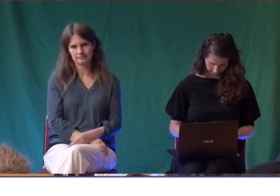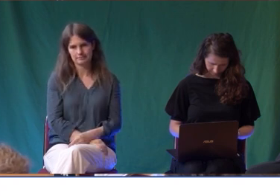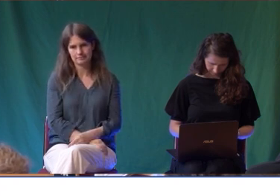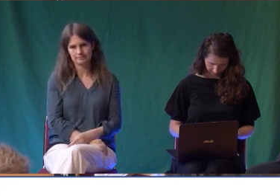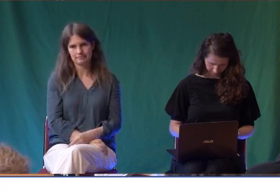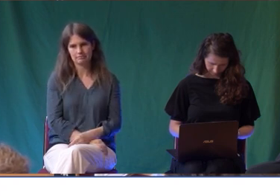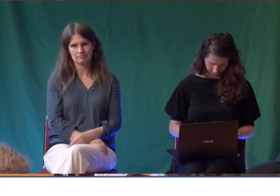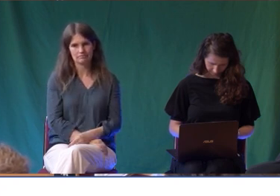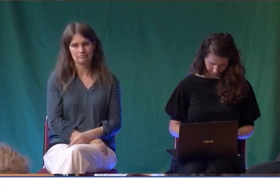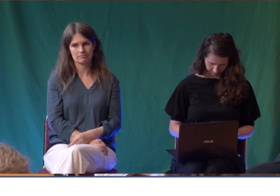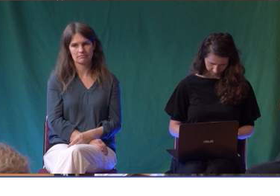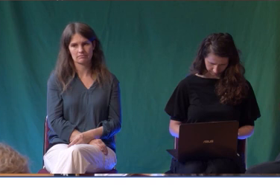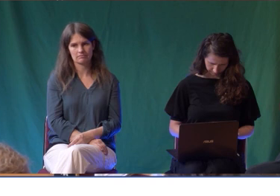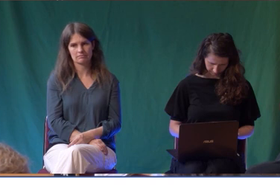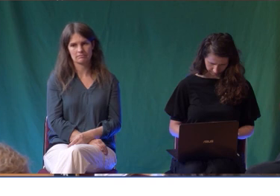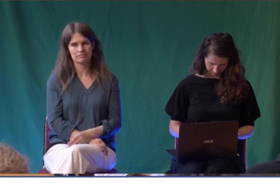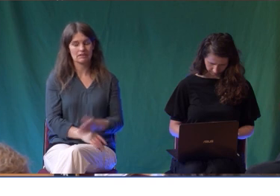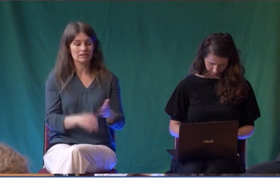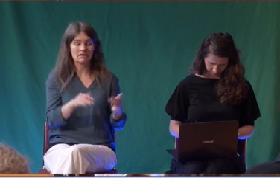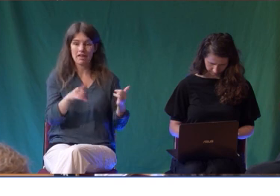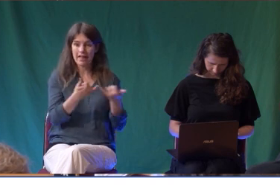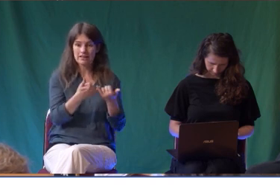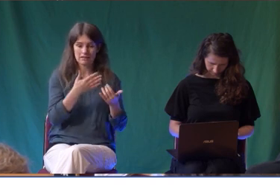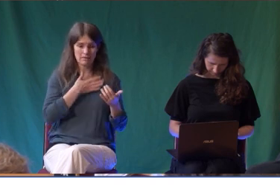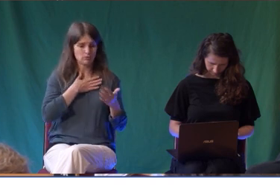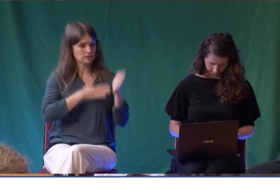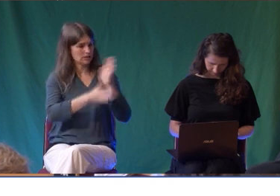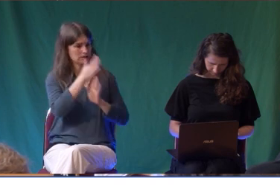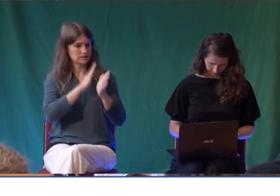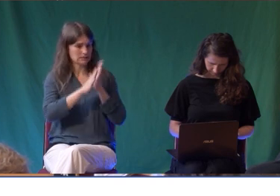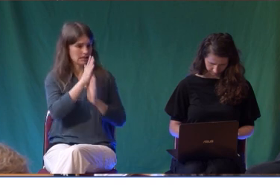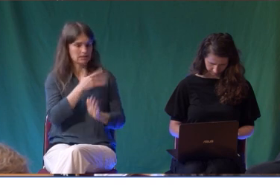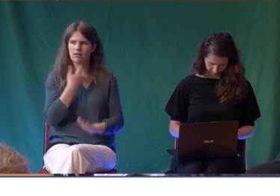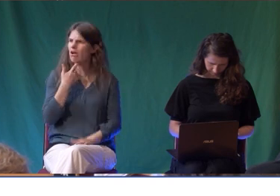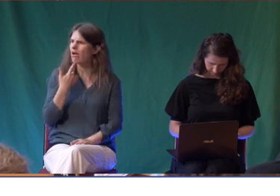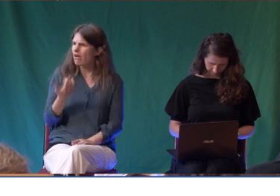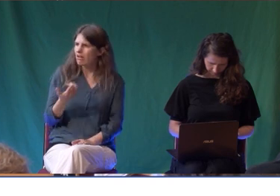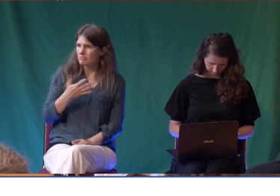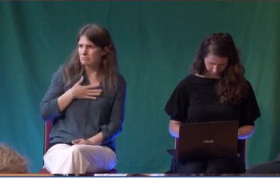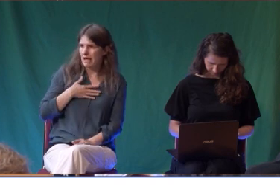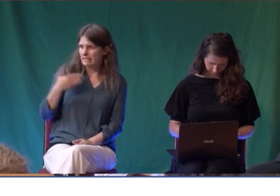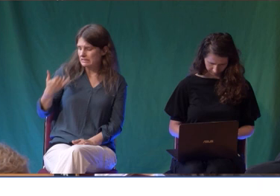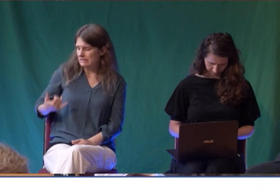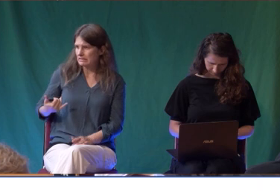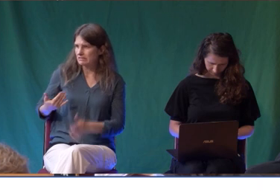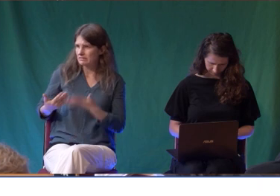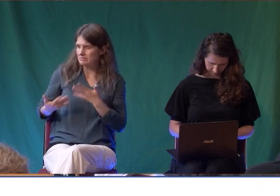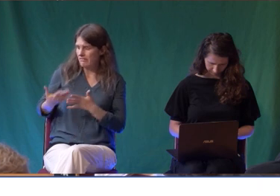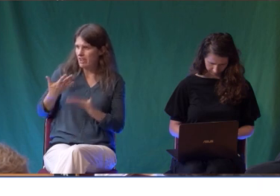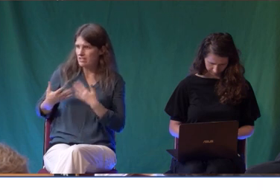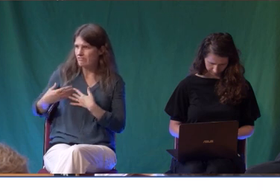sie erzählen sie haben Angst ihr Kind zu verlieren wenn Sie nicht einverstanden sind mit etwas